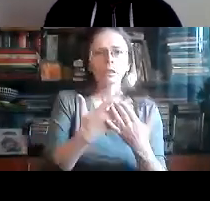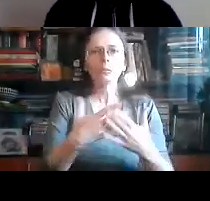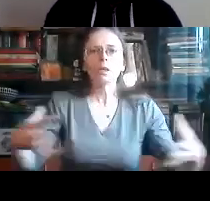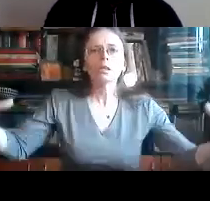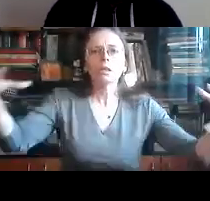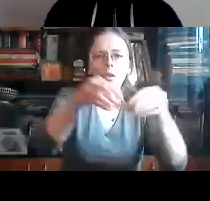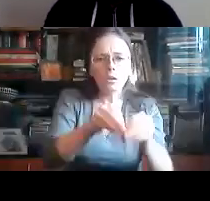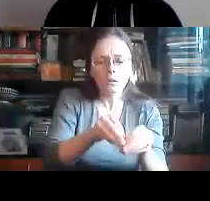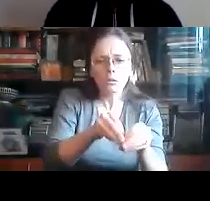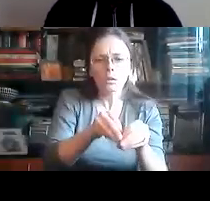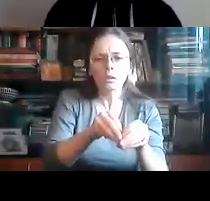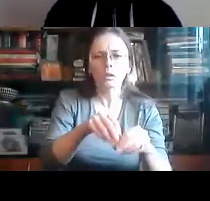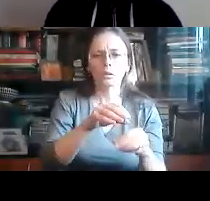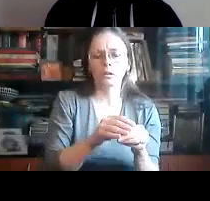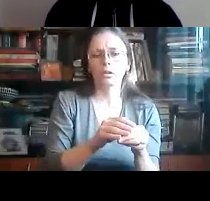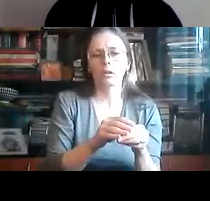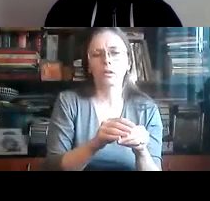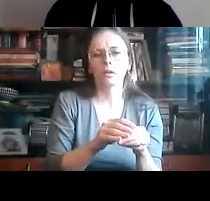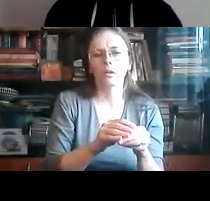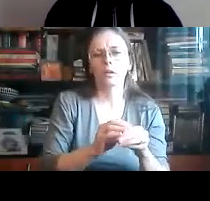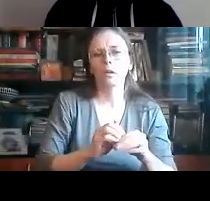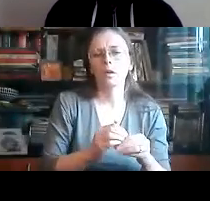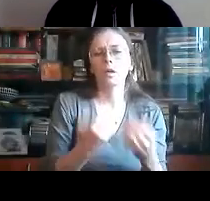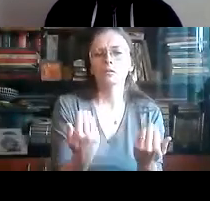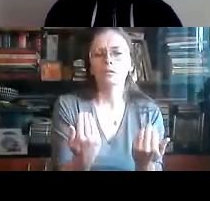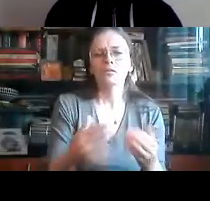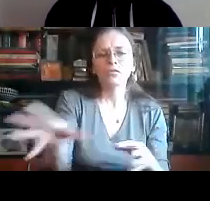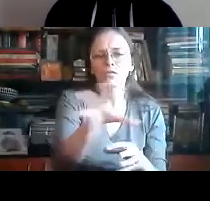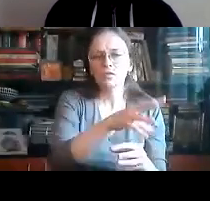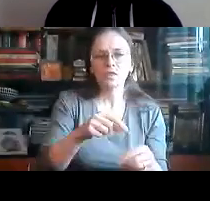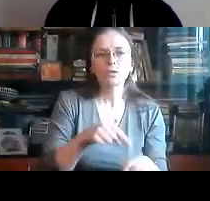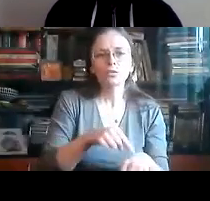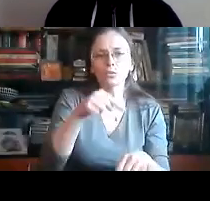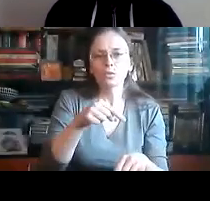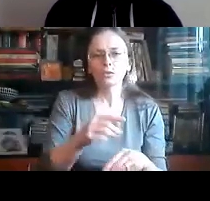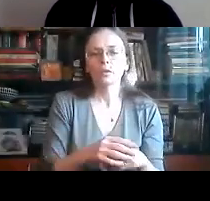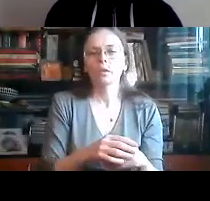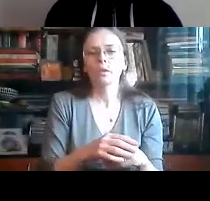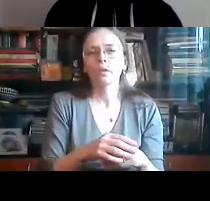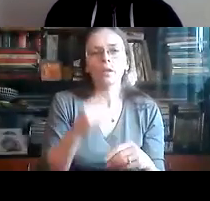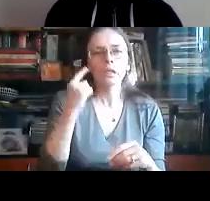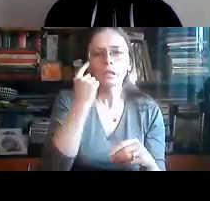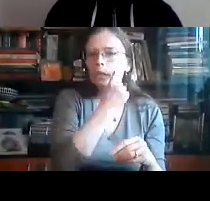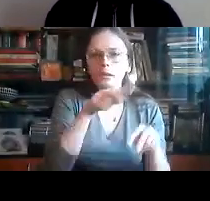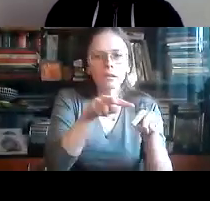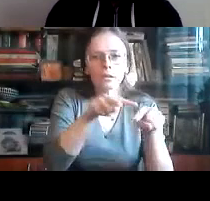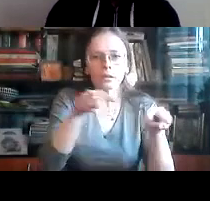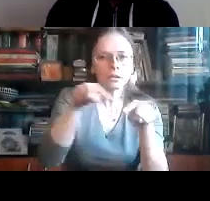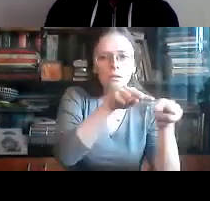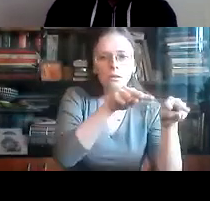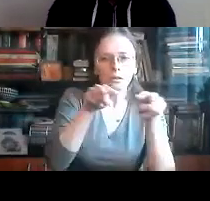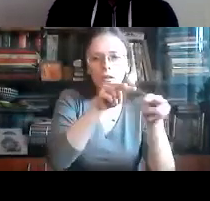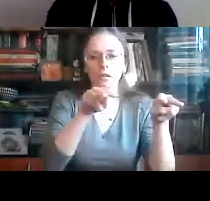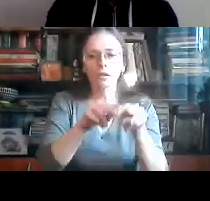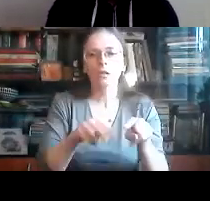в интернет. Мы все стали счастливыми зрителями лучших спектаклей. Мы